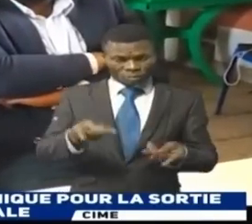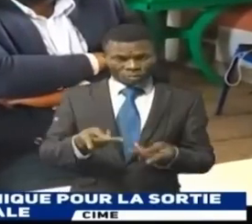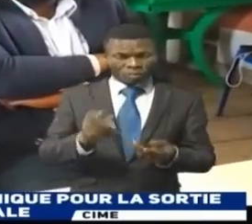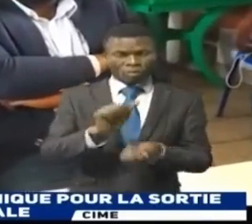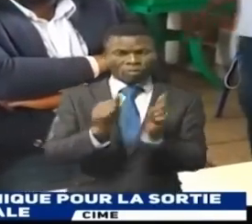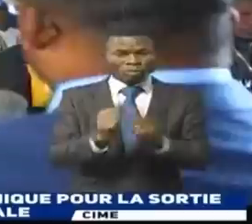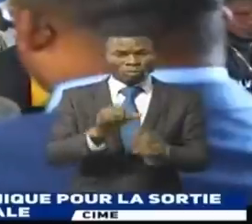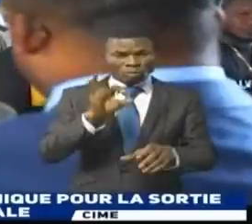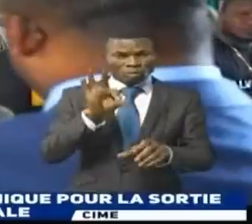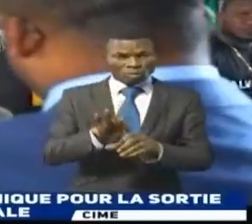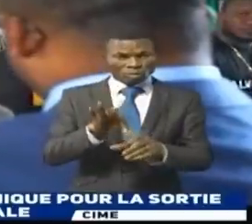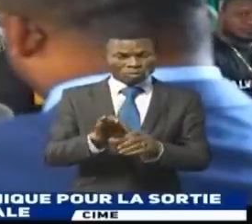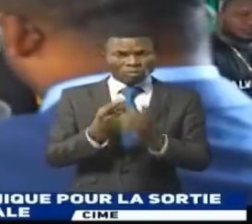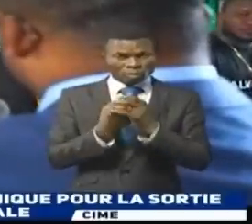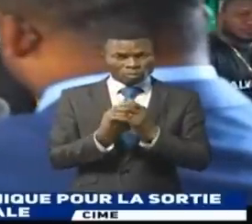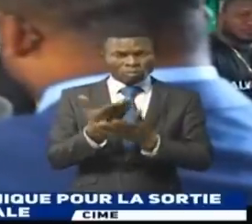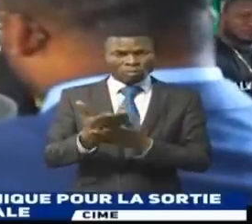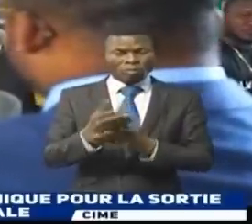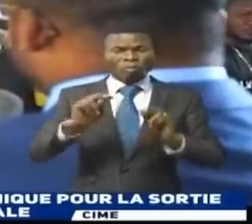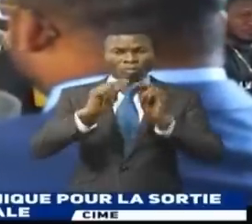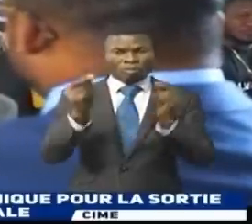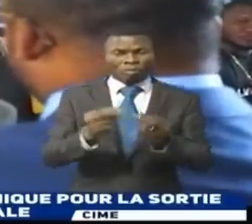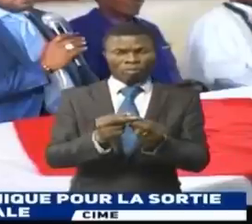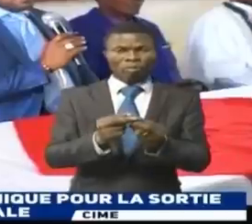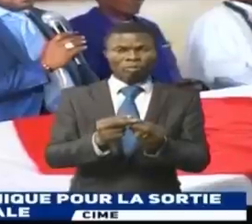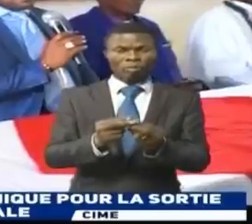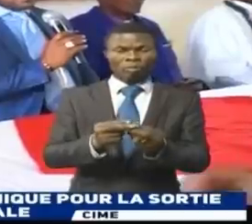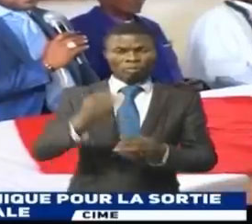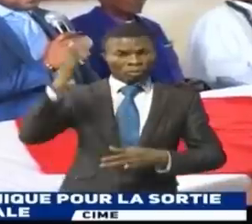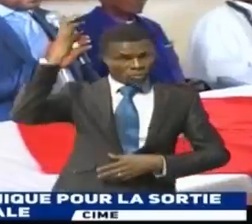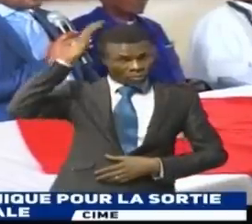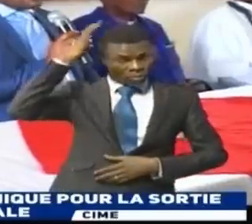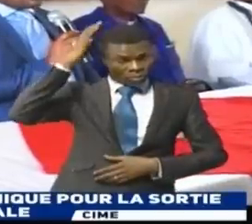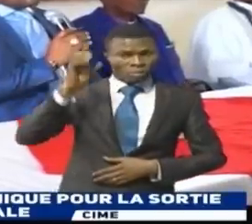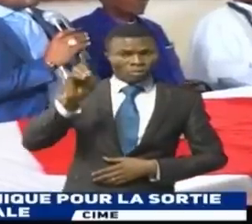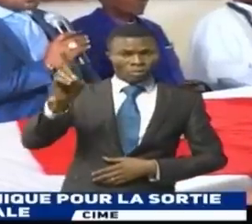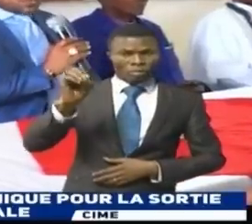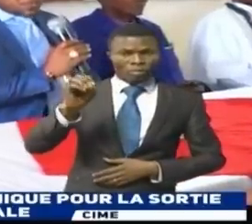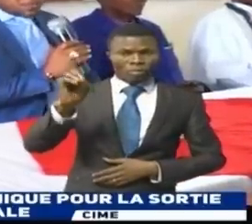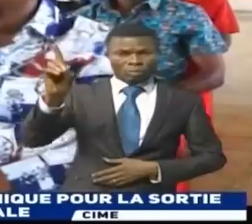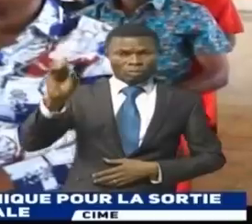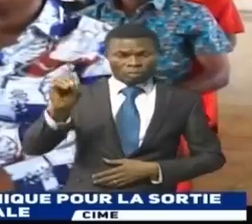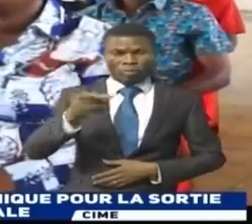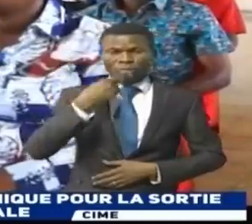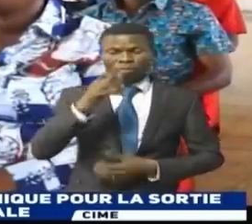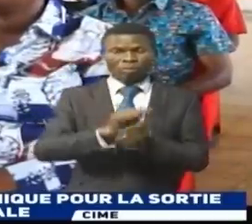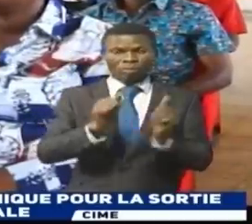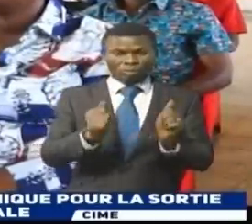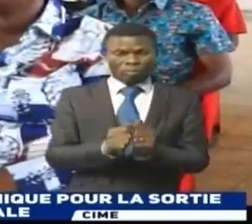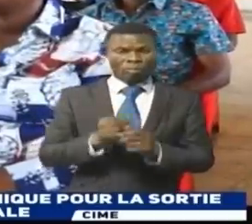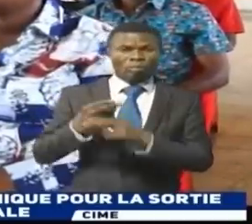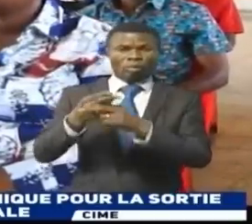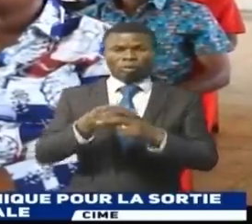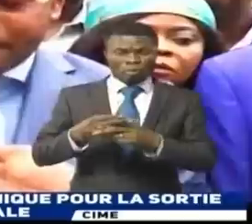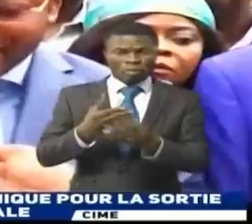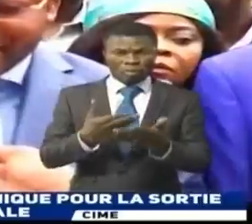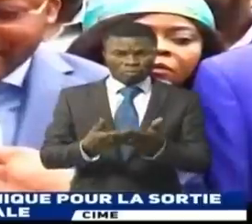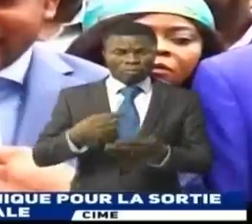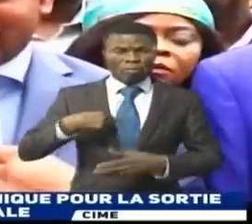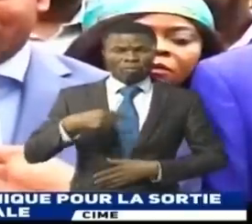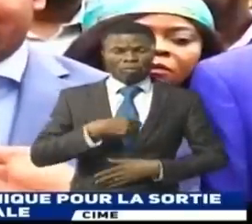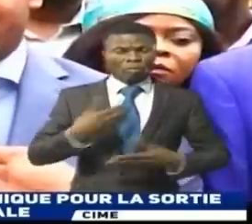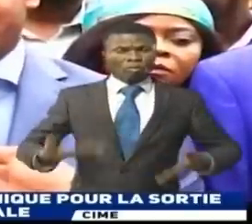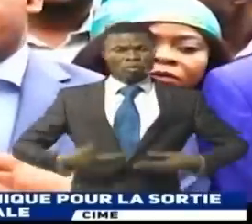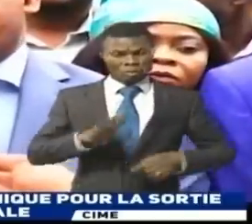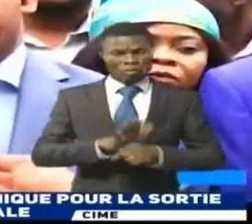en cours. Avec Lisanga Bonganga, la délégation de l'évêque Dodo Kamba a évoqué aussi les questions sécuritaires. Nous avons apprécié